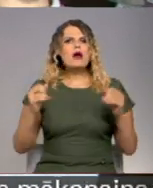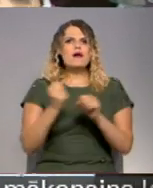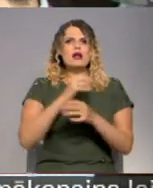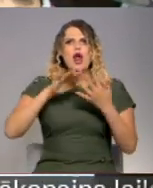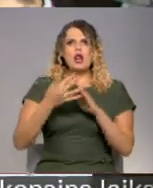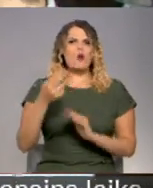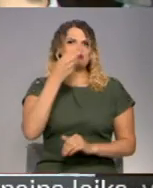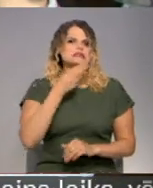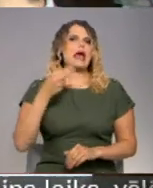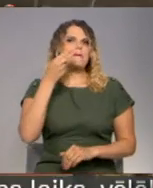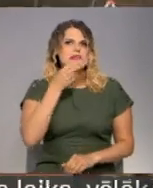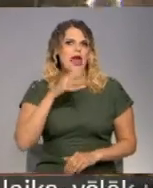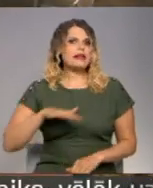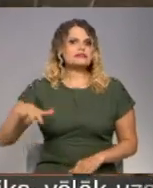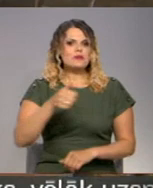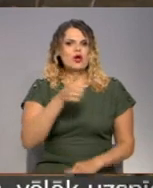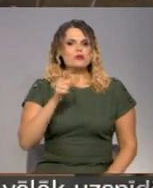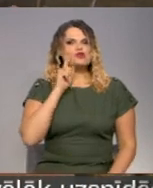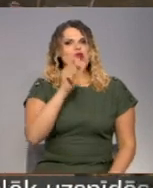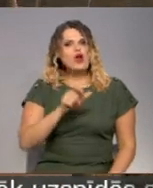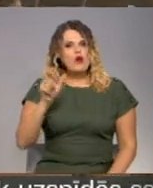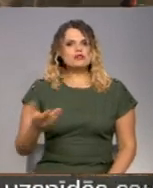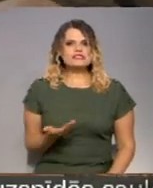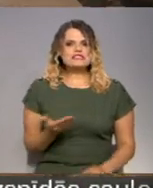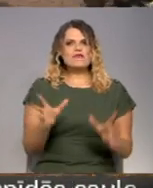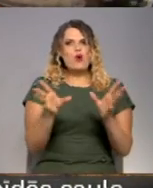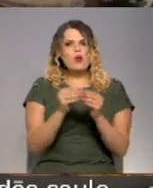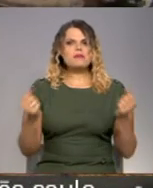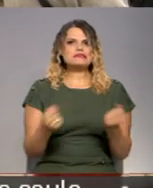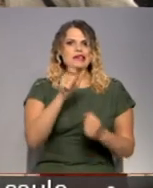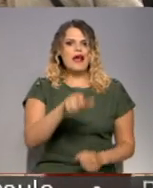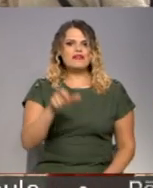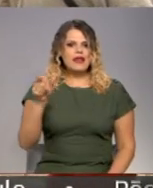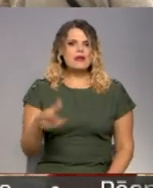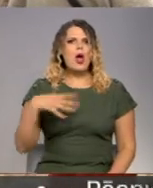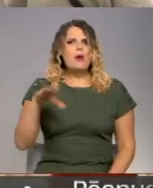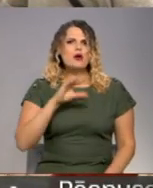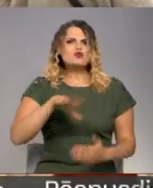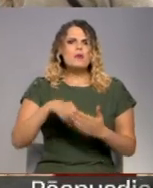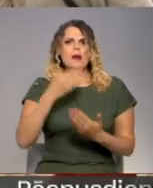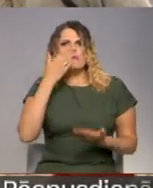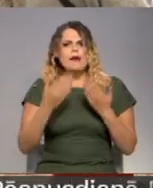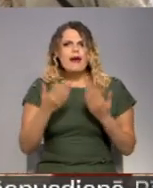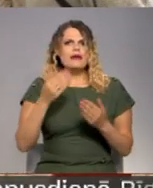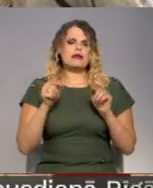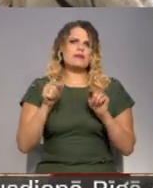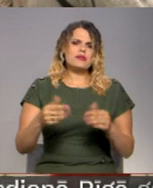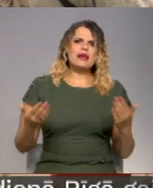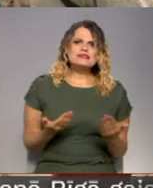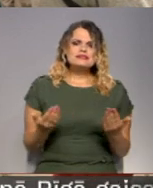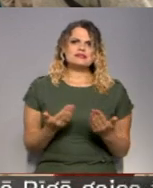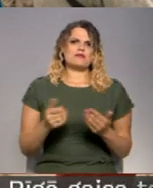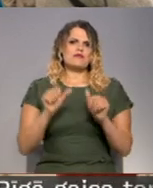lauku saimniecība. Īpašie jaunieši tajā mīt kopā ar līdzstrādniekiem. Un es joprojām mēģinam tā dzīvot un radīt,